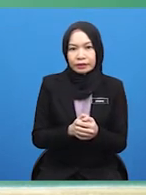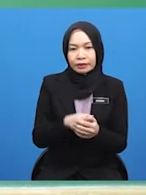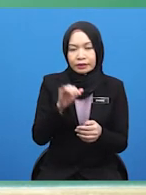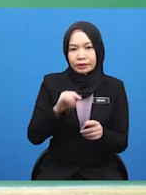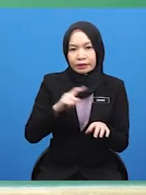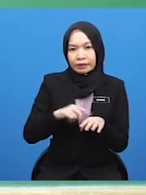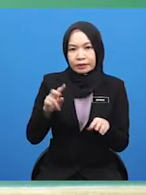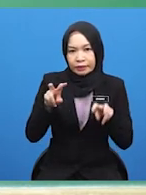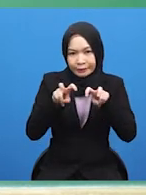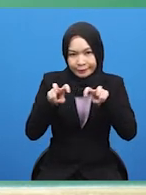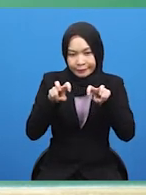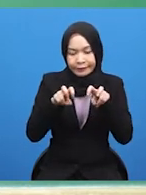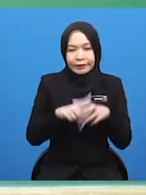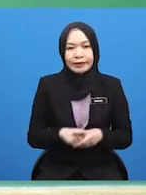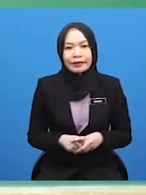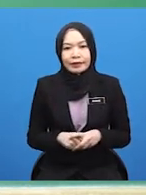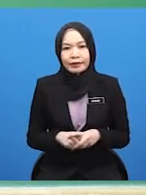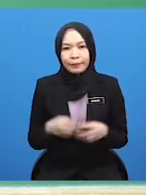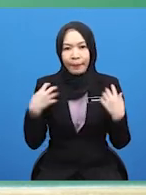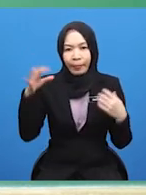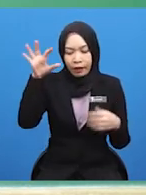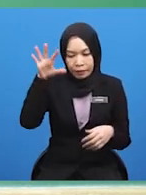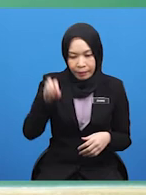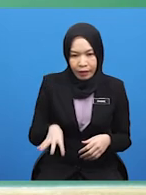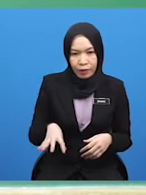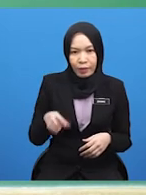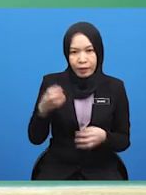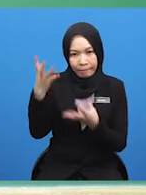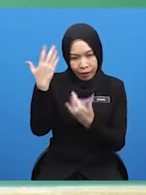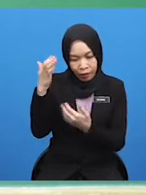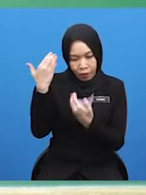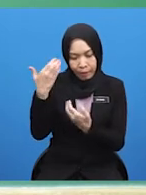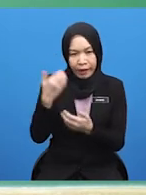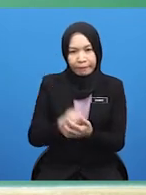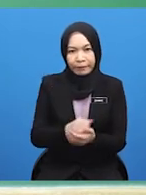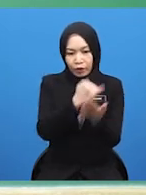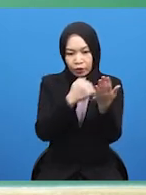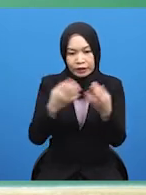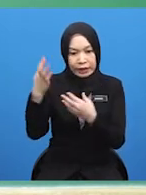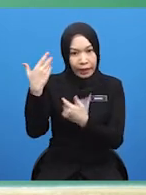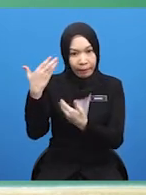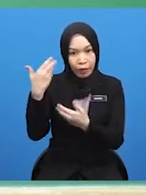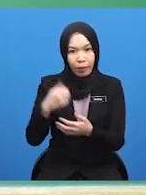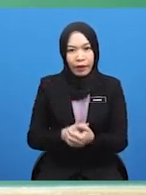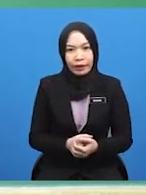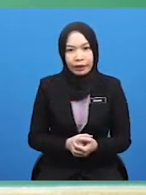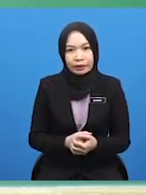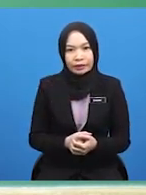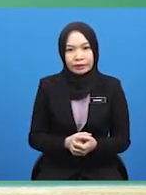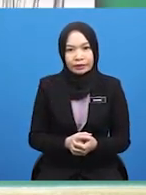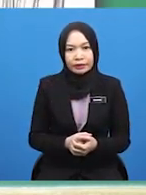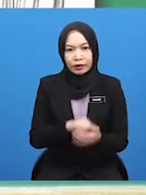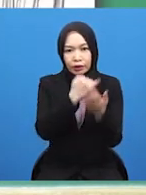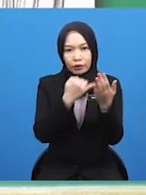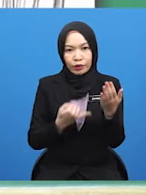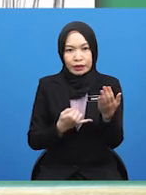Lukisan informasi memberikan pelbagai maklumat kepada orang ramai berkaitan sesuatu perkara. Lukisan